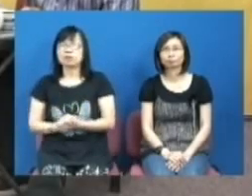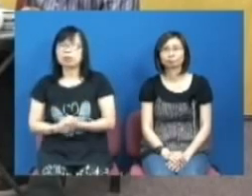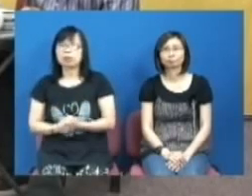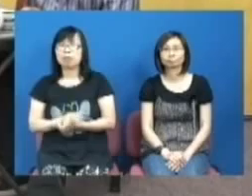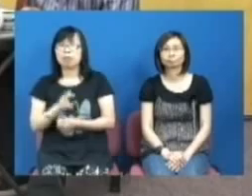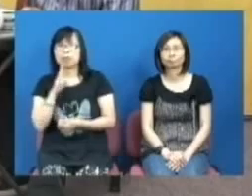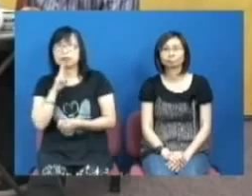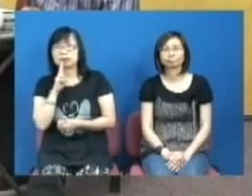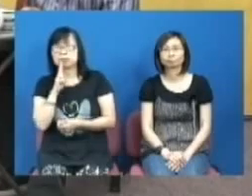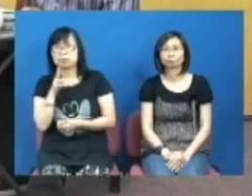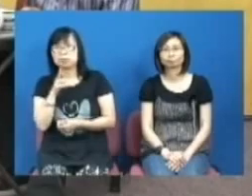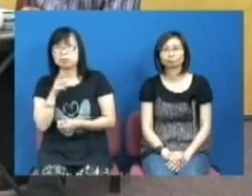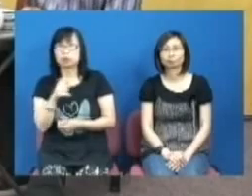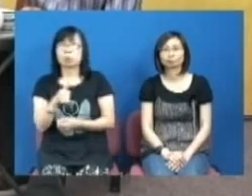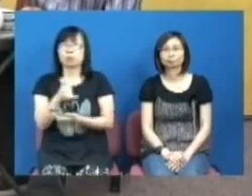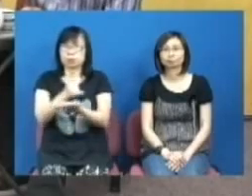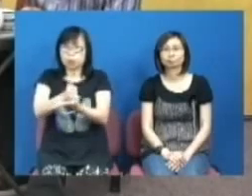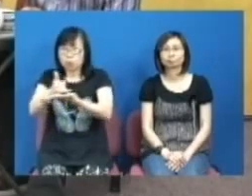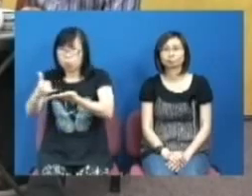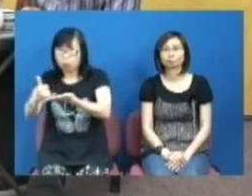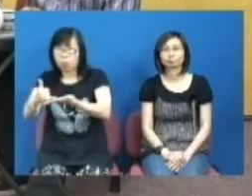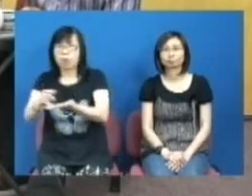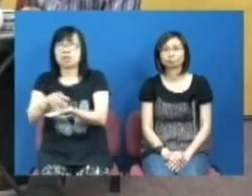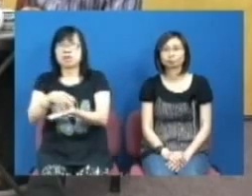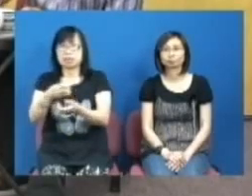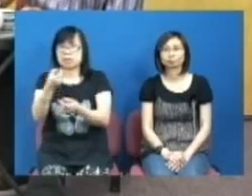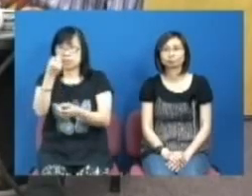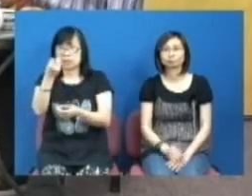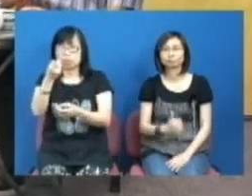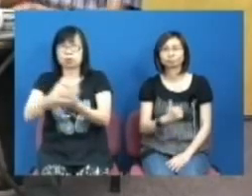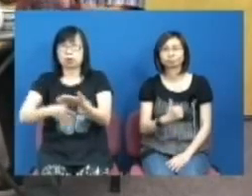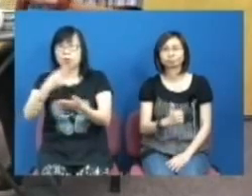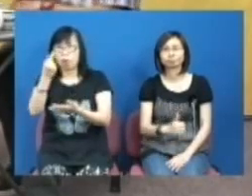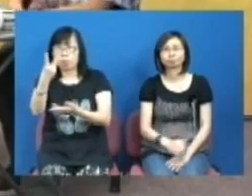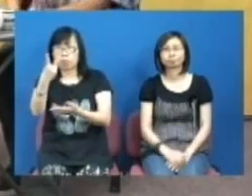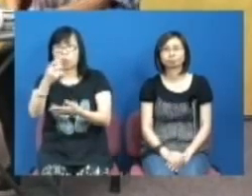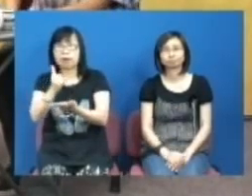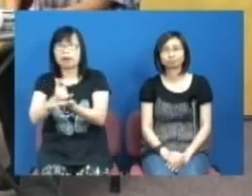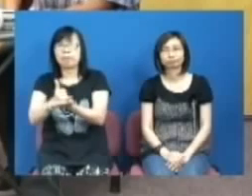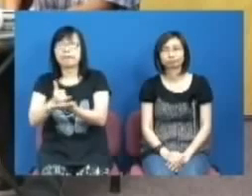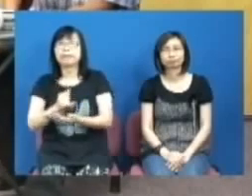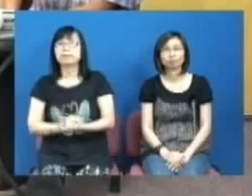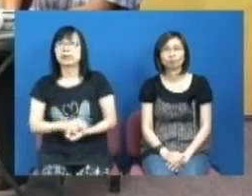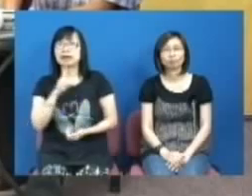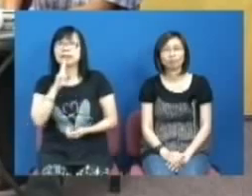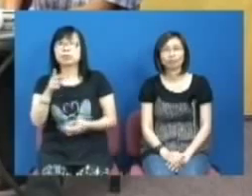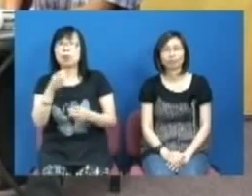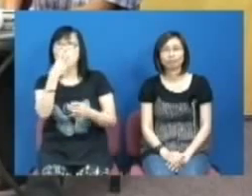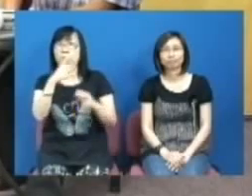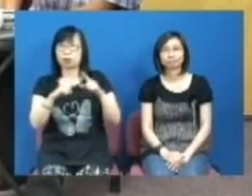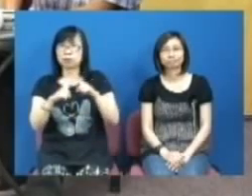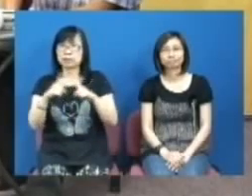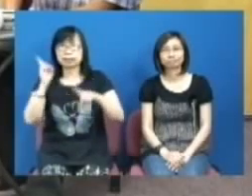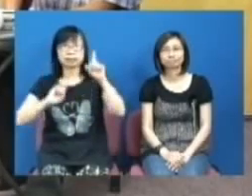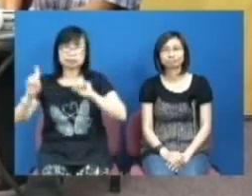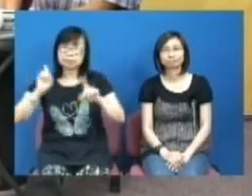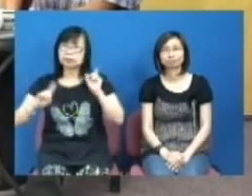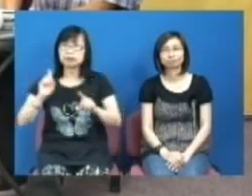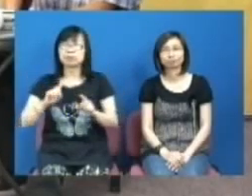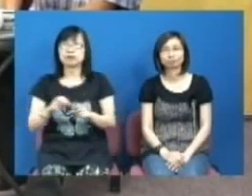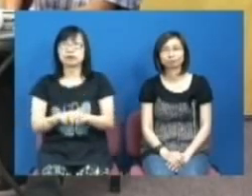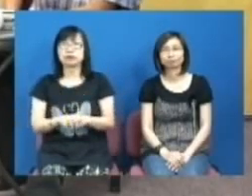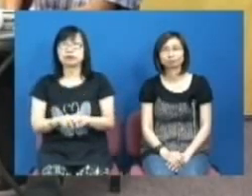令到嗰啲議席少咗兩席，直選議席少咗兩席，或者係令香港人有啲自由係受到